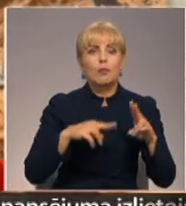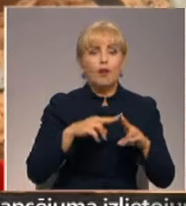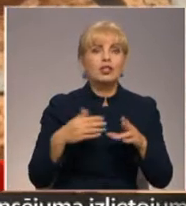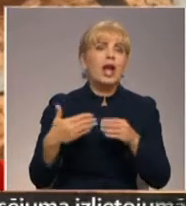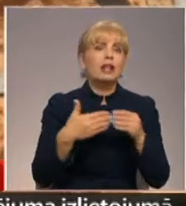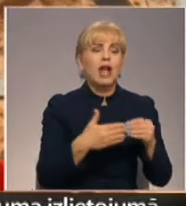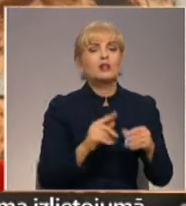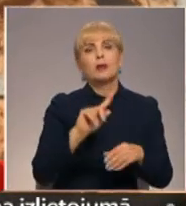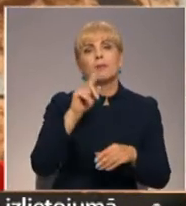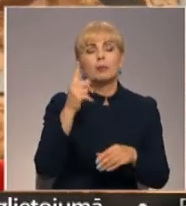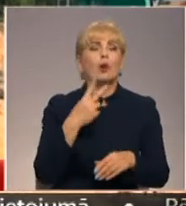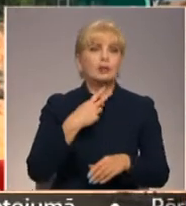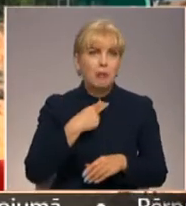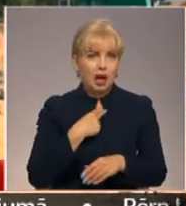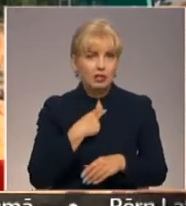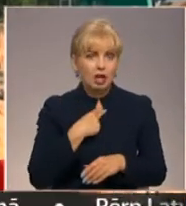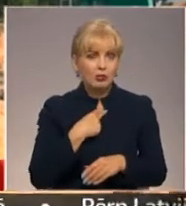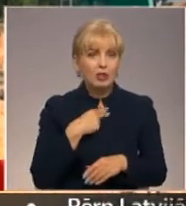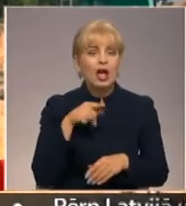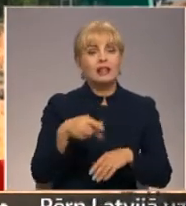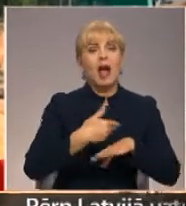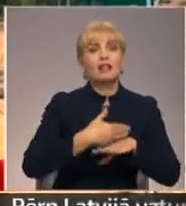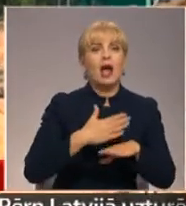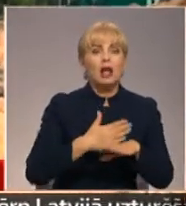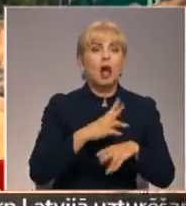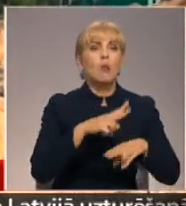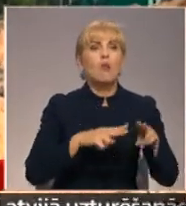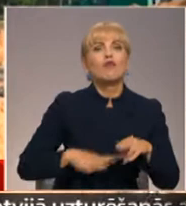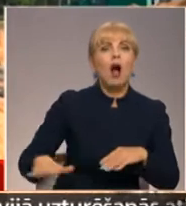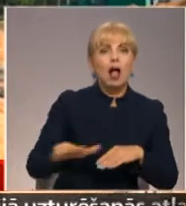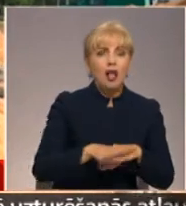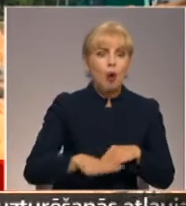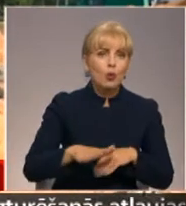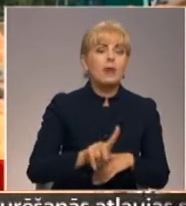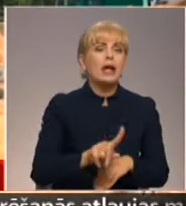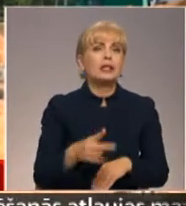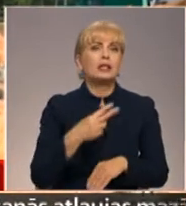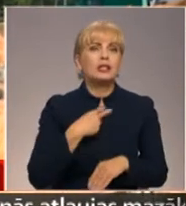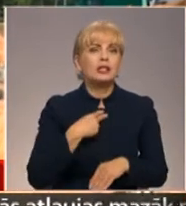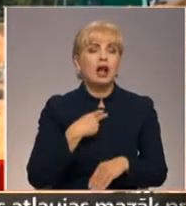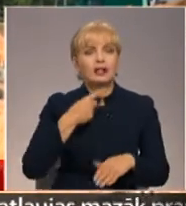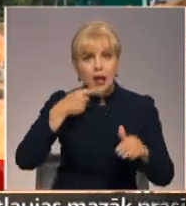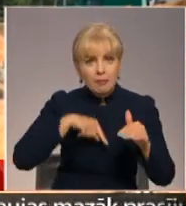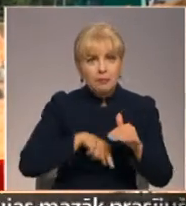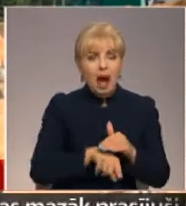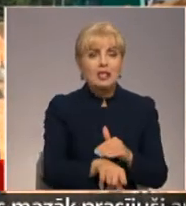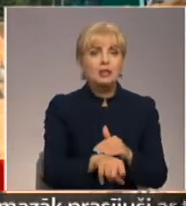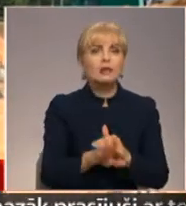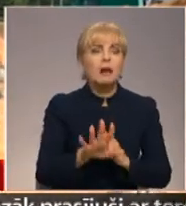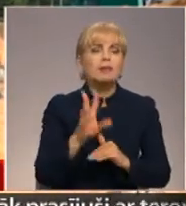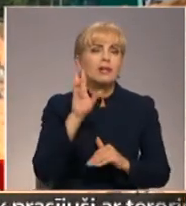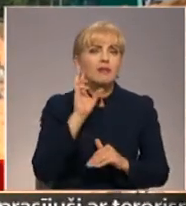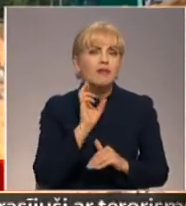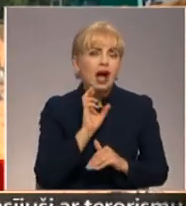nesusi pie arī pirmos pārsteigumus. Tajā daļā būlaukumu mums, kā izrādījās, ir pazemē bijušas kaut kādas sēks,